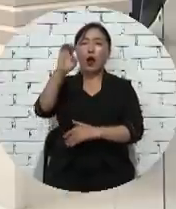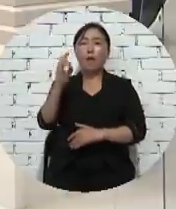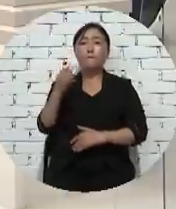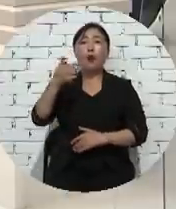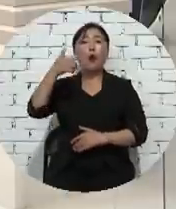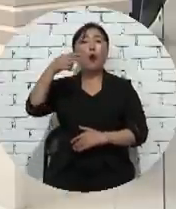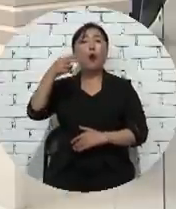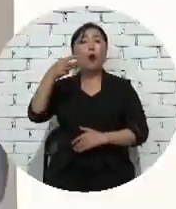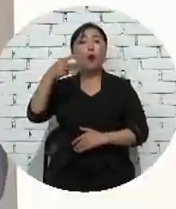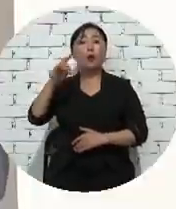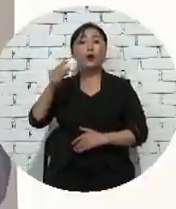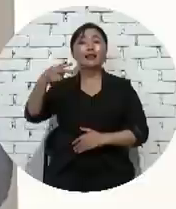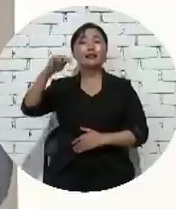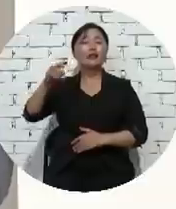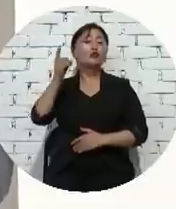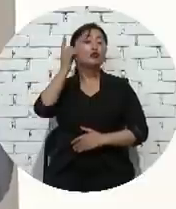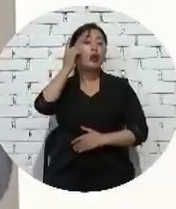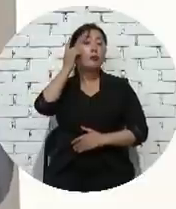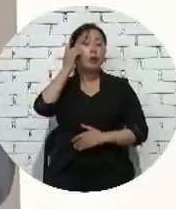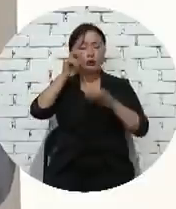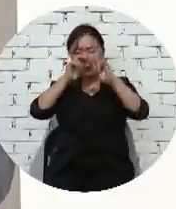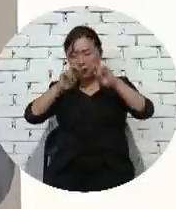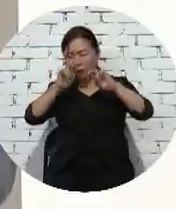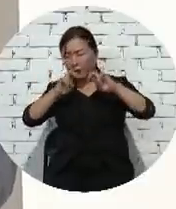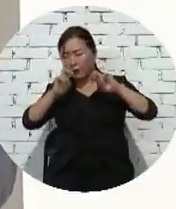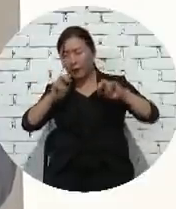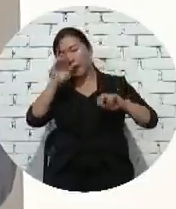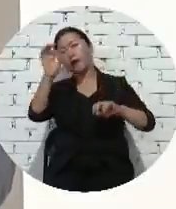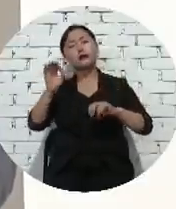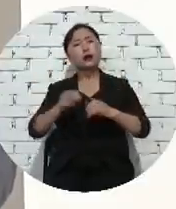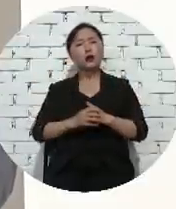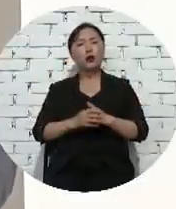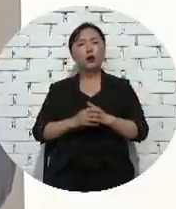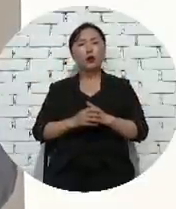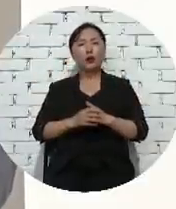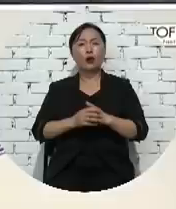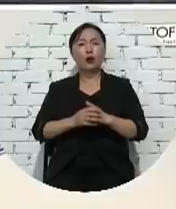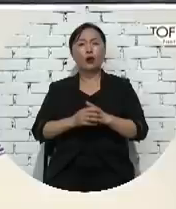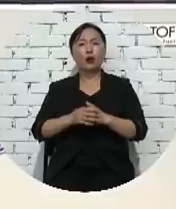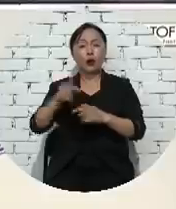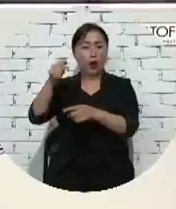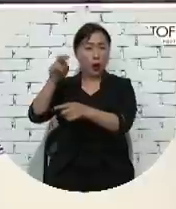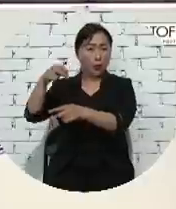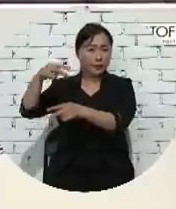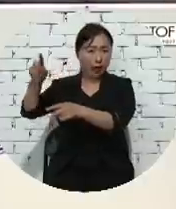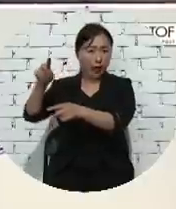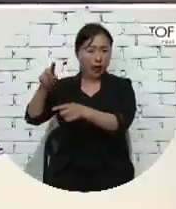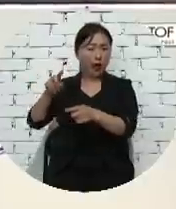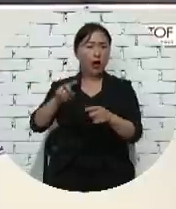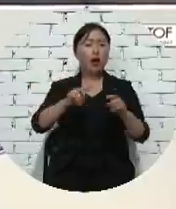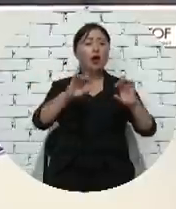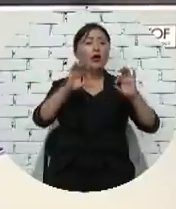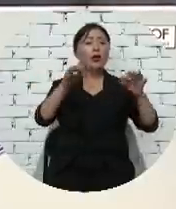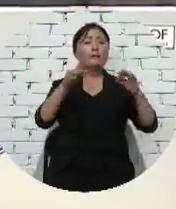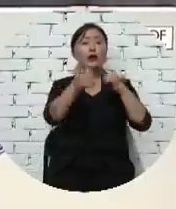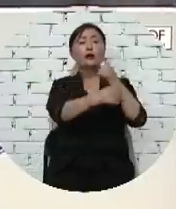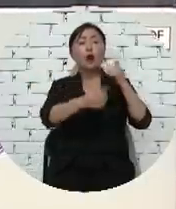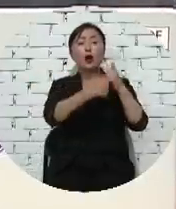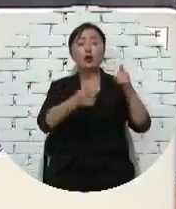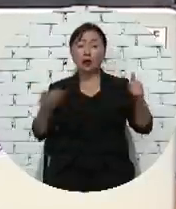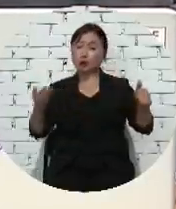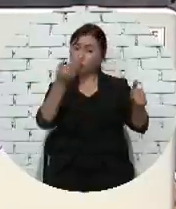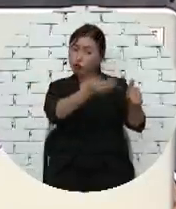휴대폰을 네. 이제 해가지고 손준성 네. 검사가 네. 김웅 의원한테 그 뭐 초안을 네. 고발장 초안을 준 것이 확인이 된다라면은